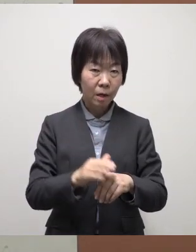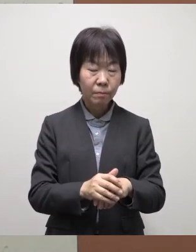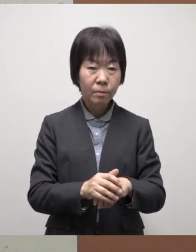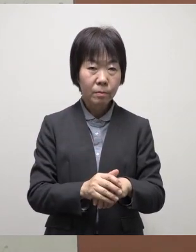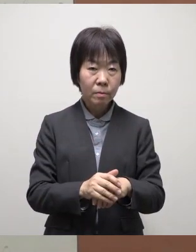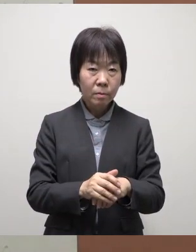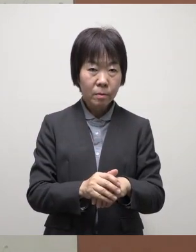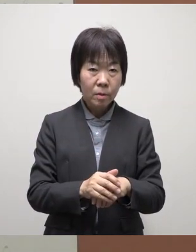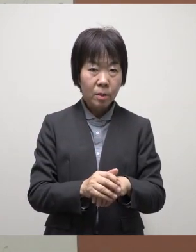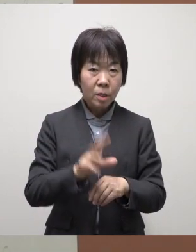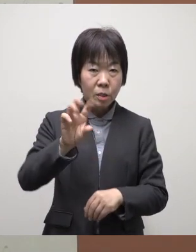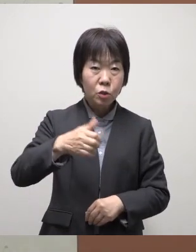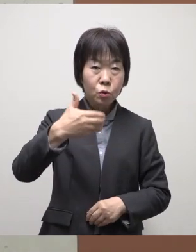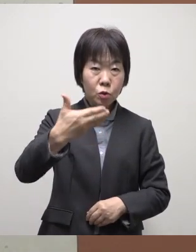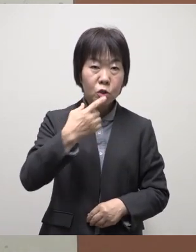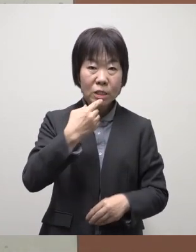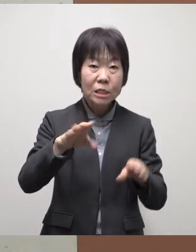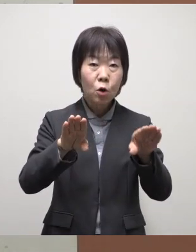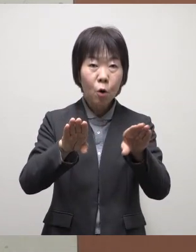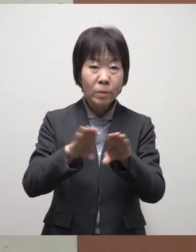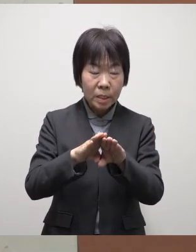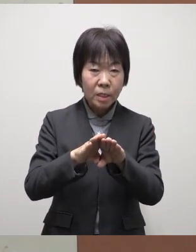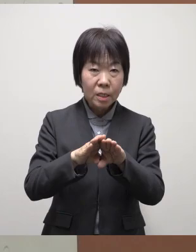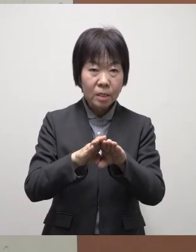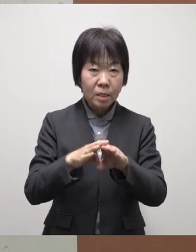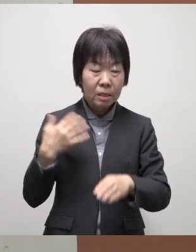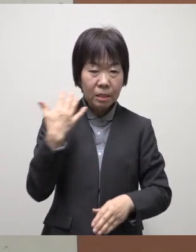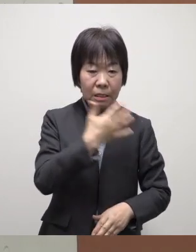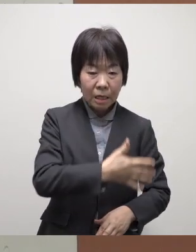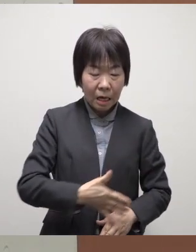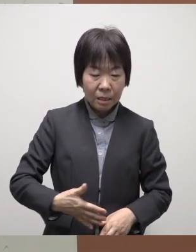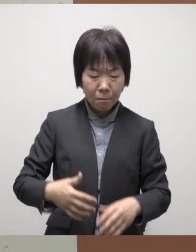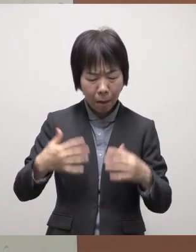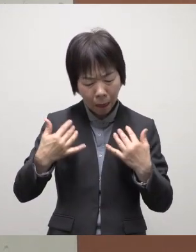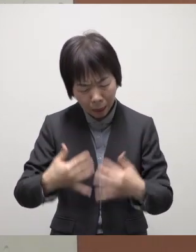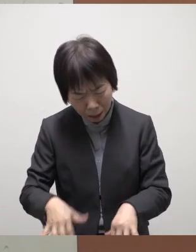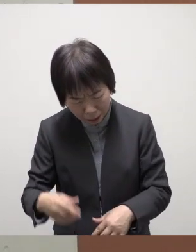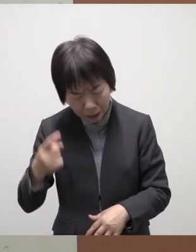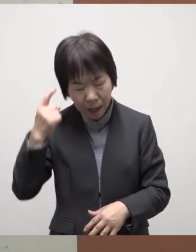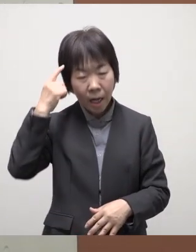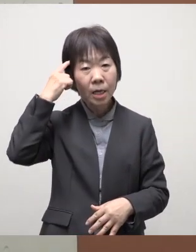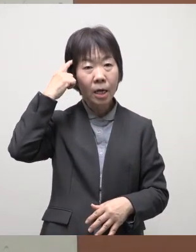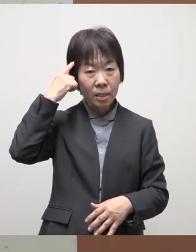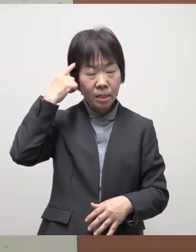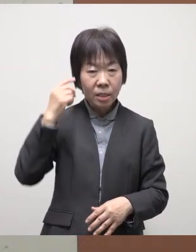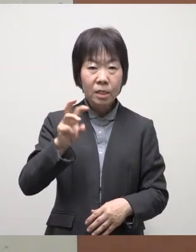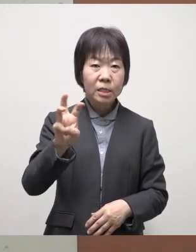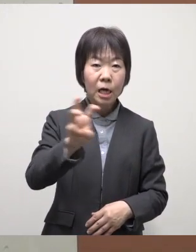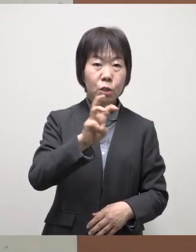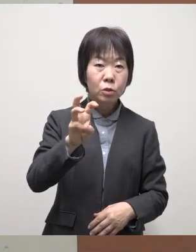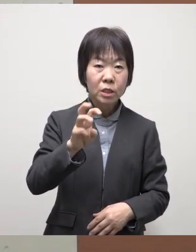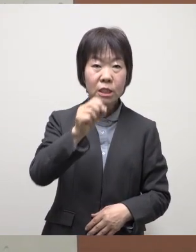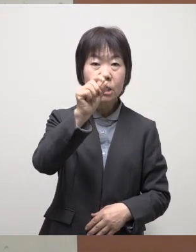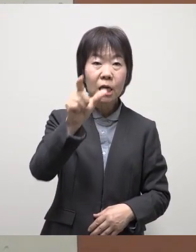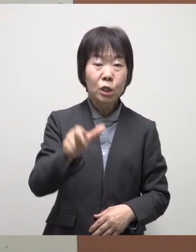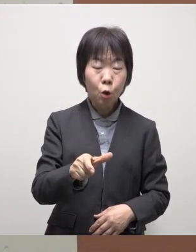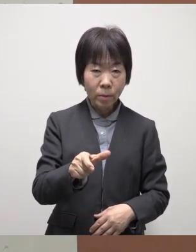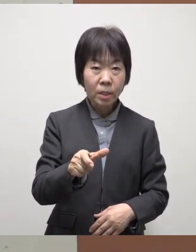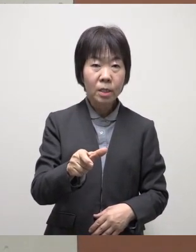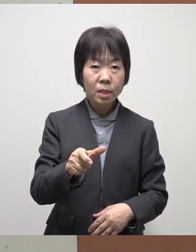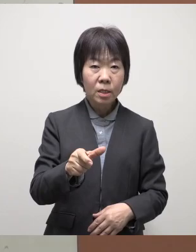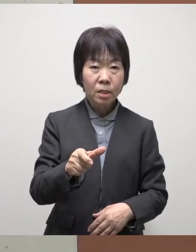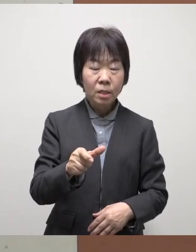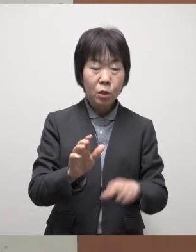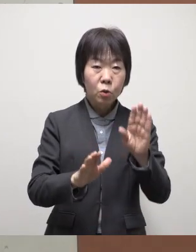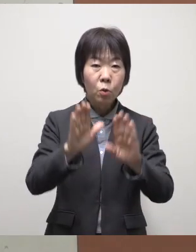29日日曜日に引き続き全身倦怠感があり30日月曜日に